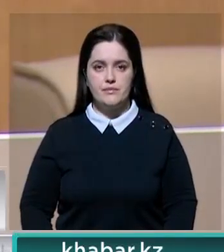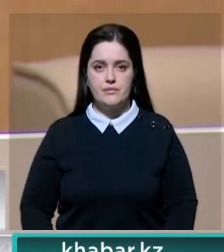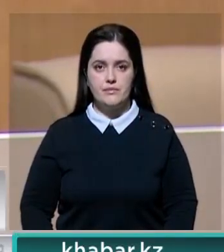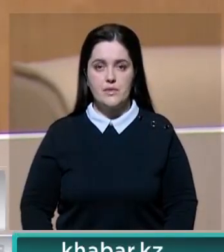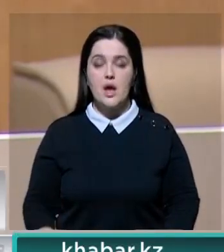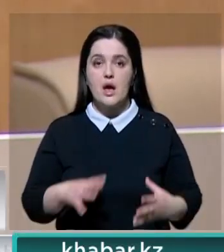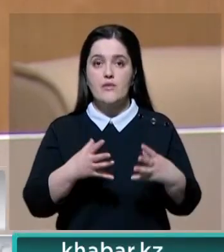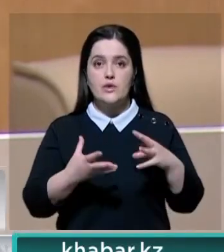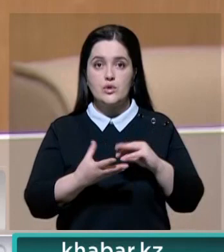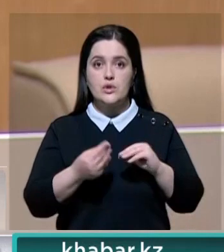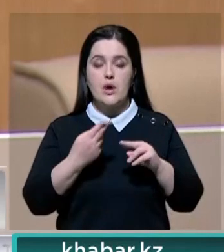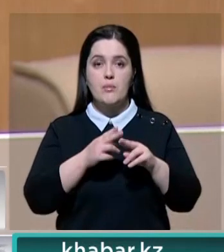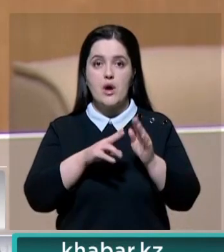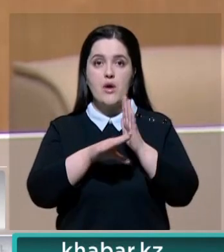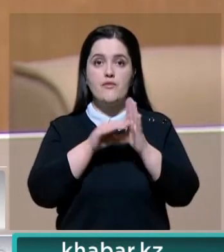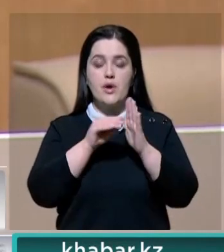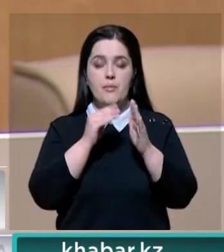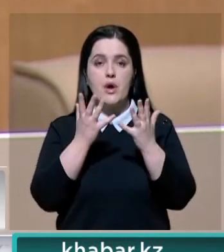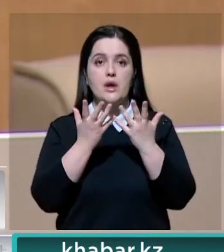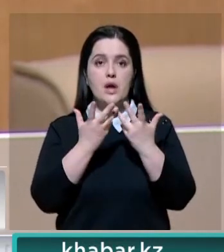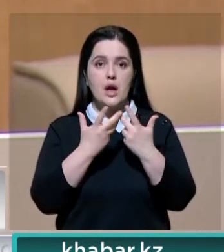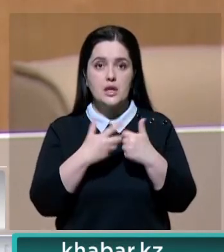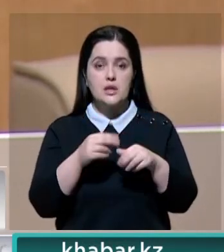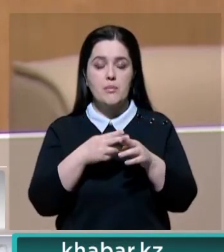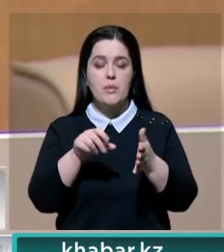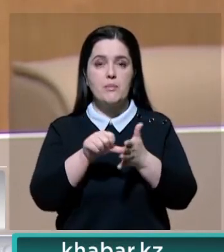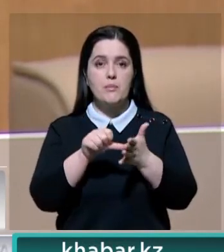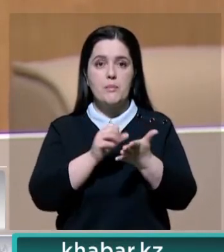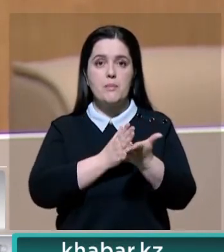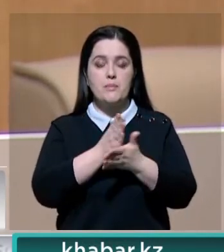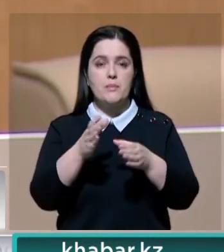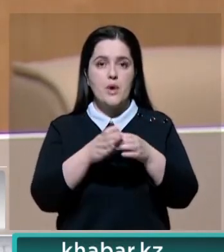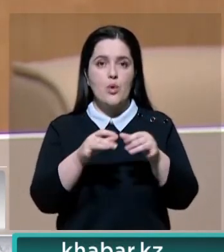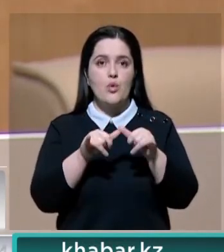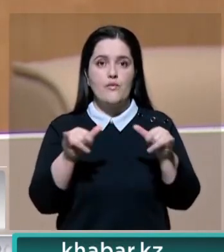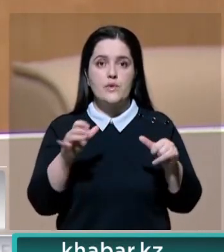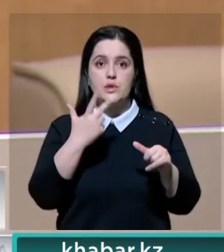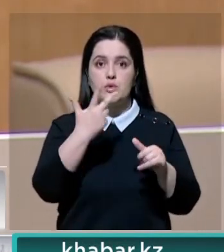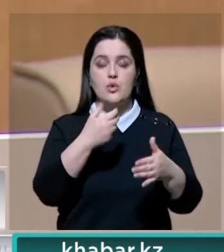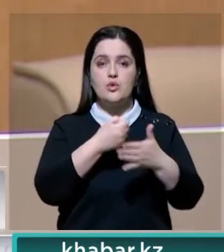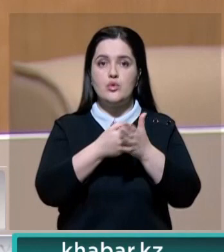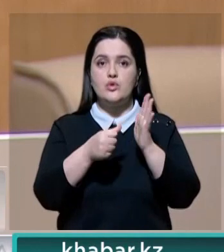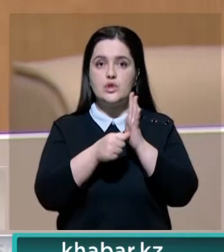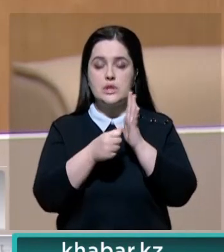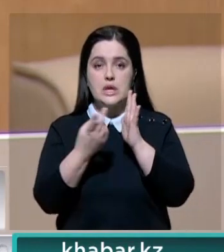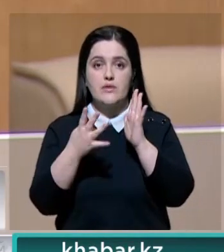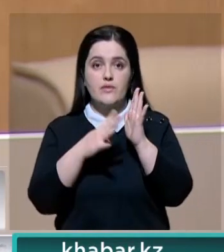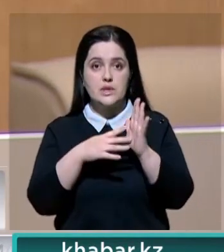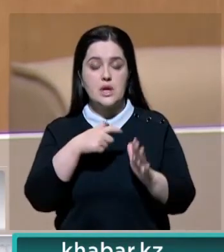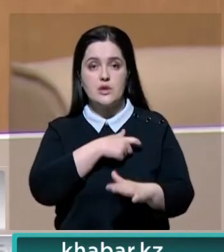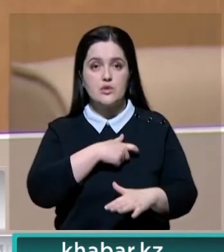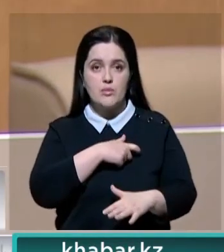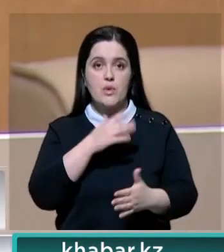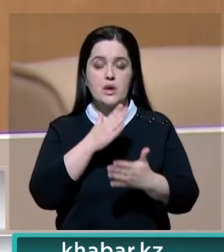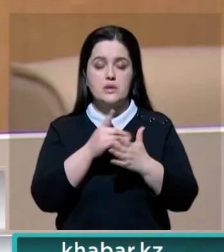В результате последних выборов количество представителей политических партий в парламенте увеличилось с 3 до 6. 29 депутатов представляют